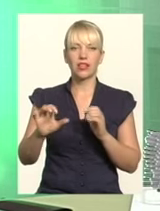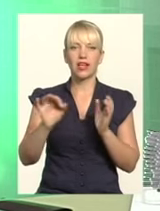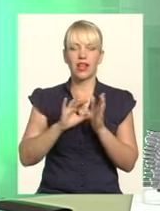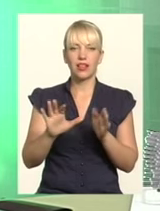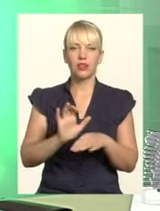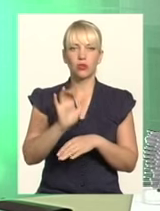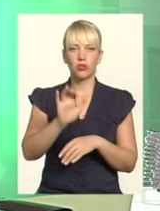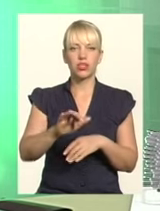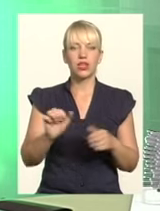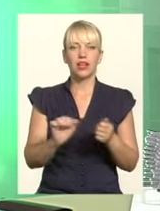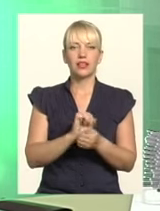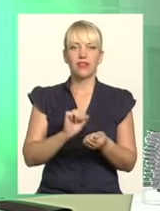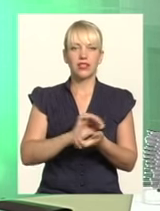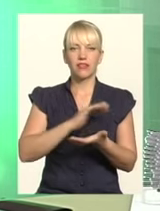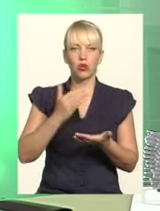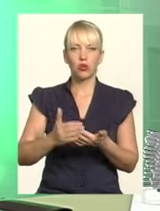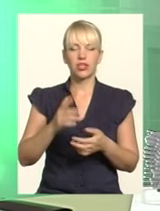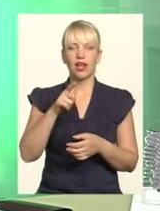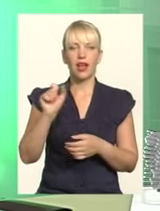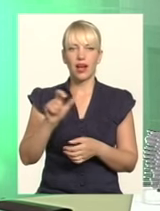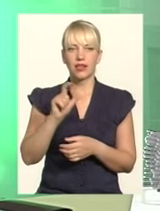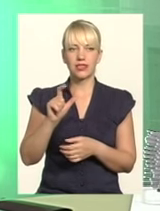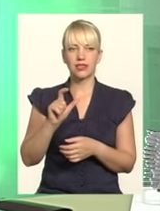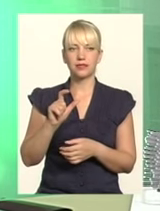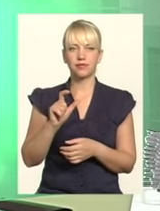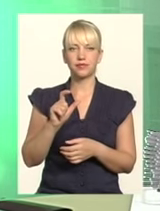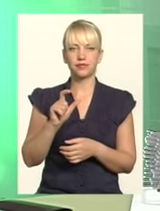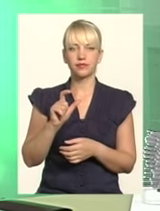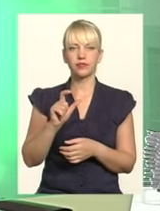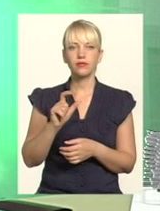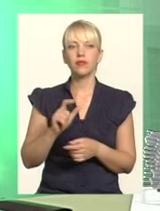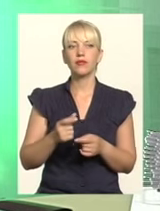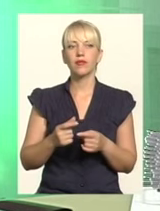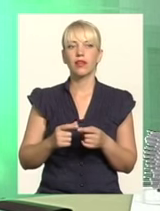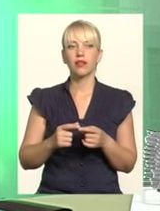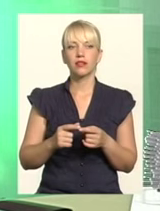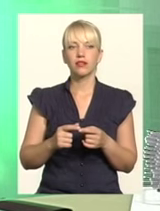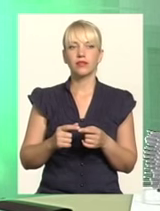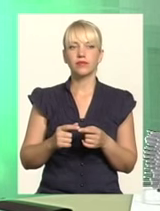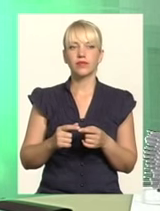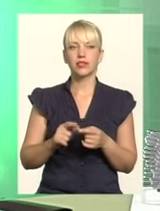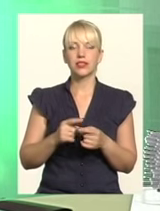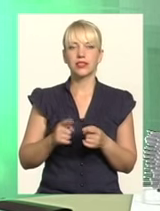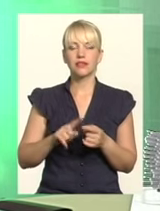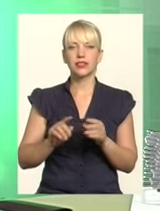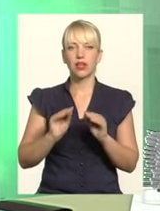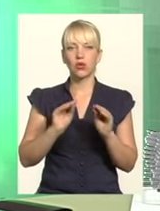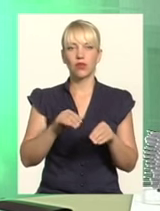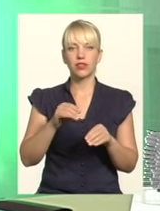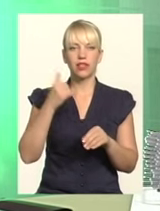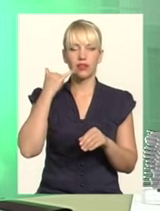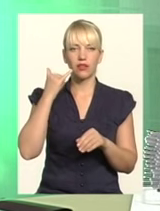електропостачання, тверді відходи, скраплений газ, це також тверде паливо, скраплений газ, це встановлення